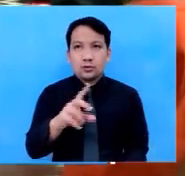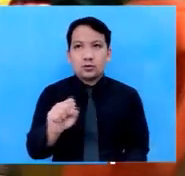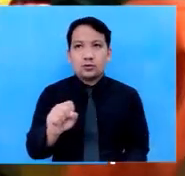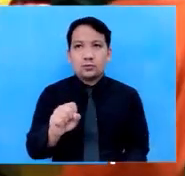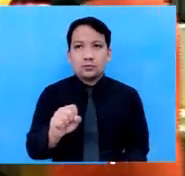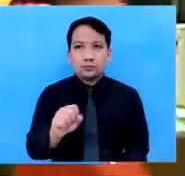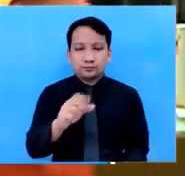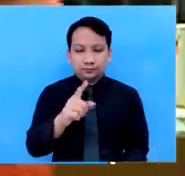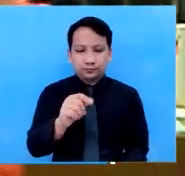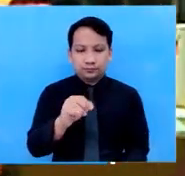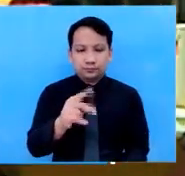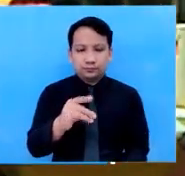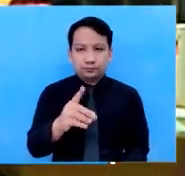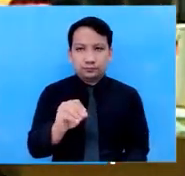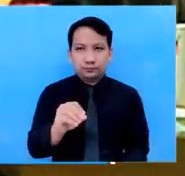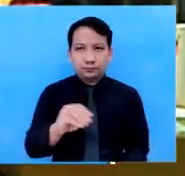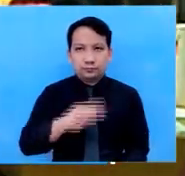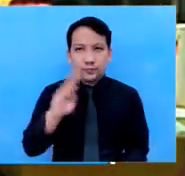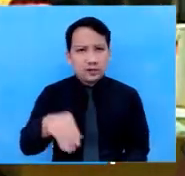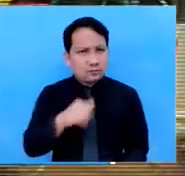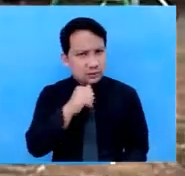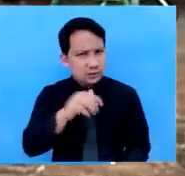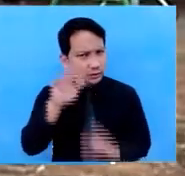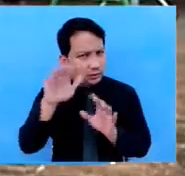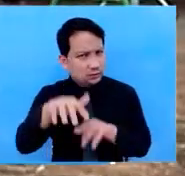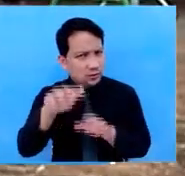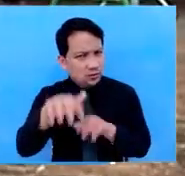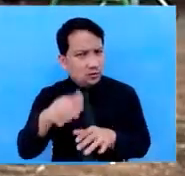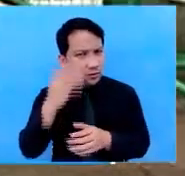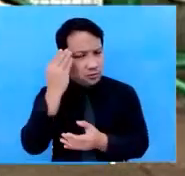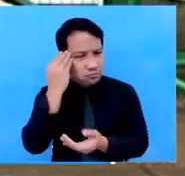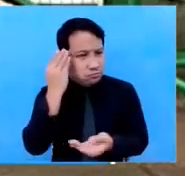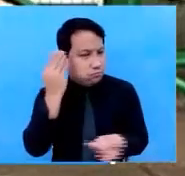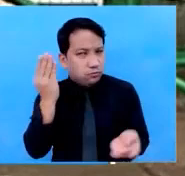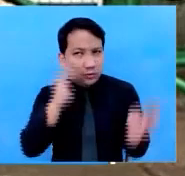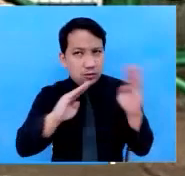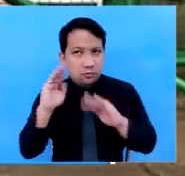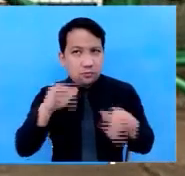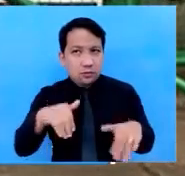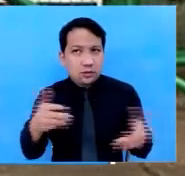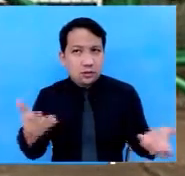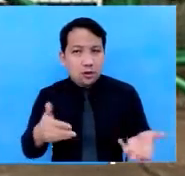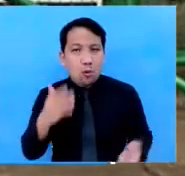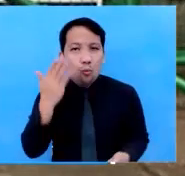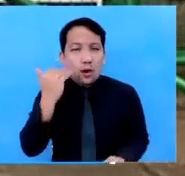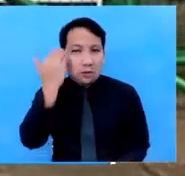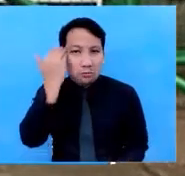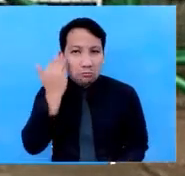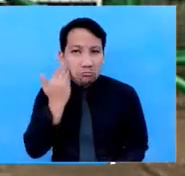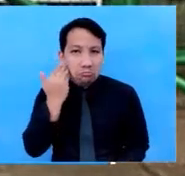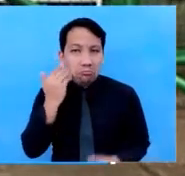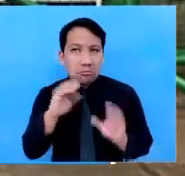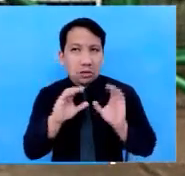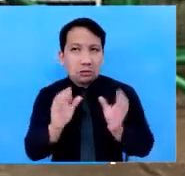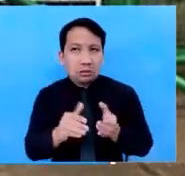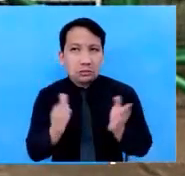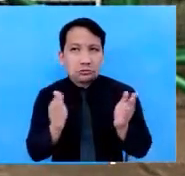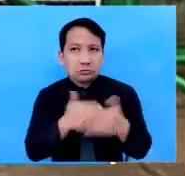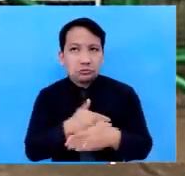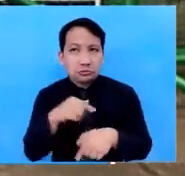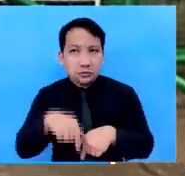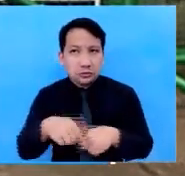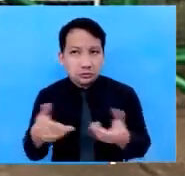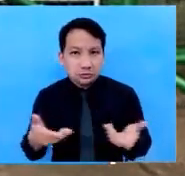Maynila. Pero mukhang hindi ulan o panahon ang magiging problema, kundi yung kakulangan ng classroom dito sa